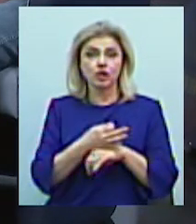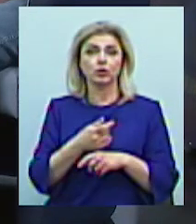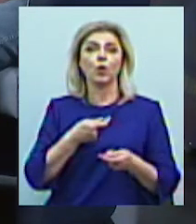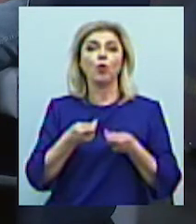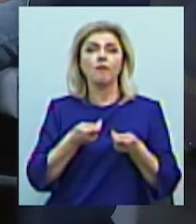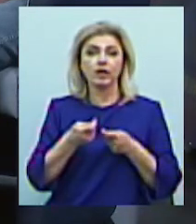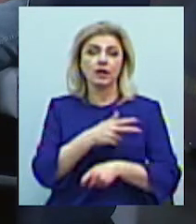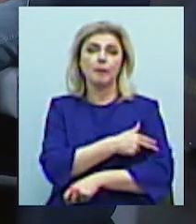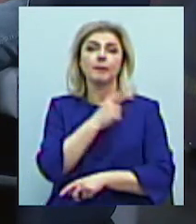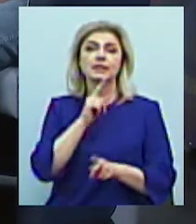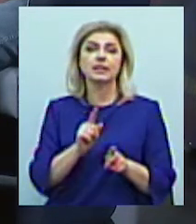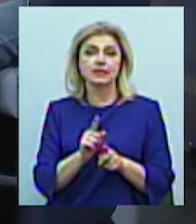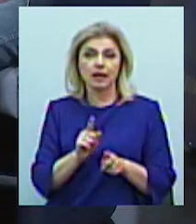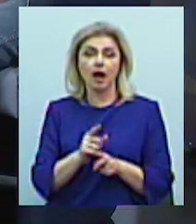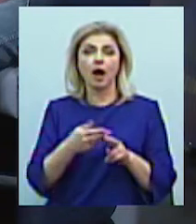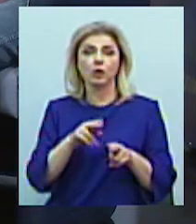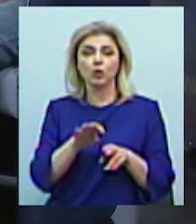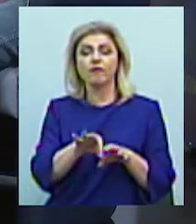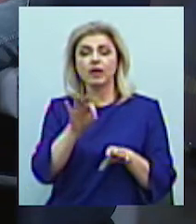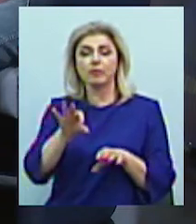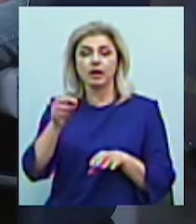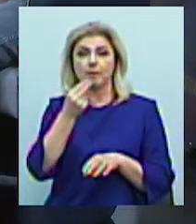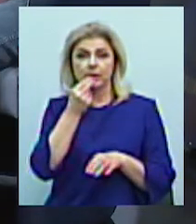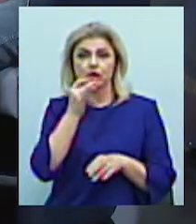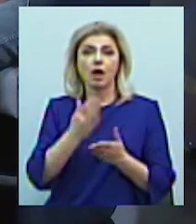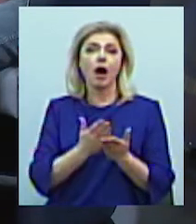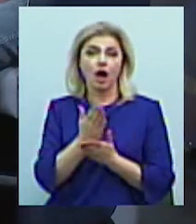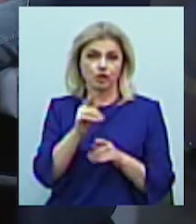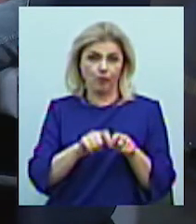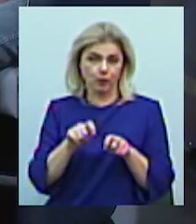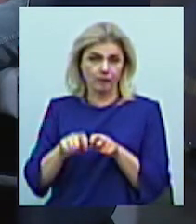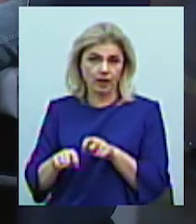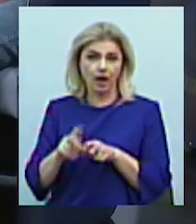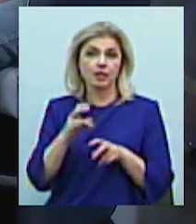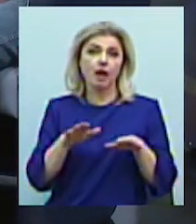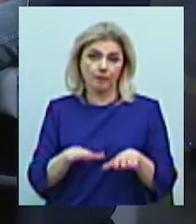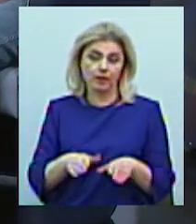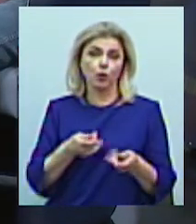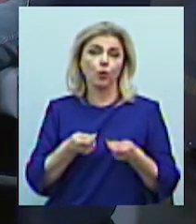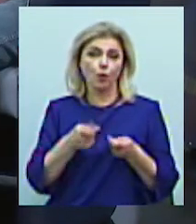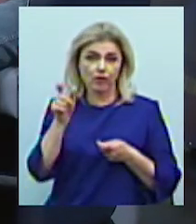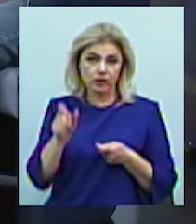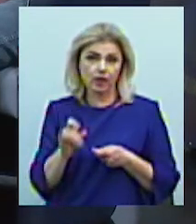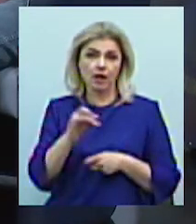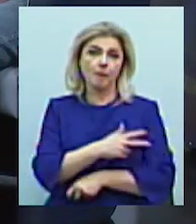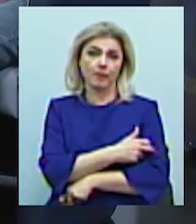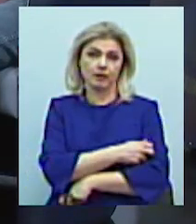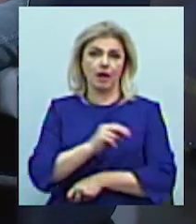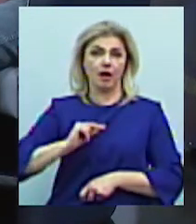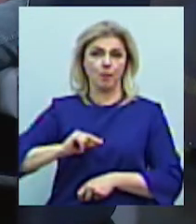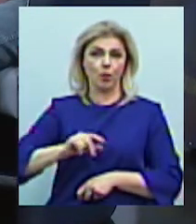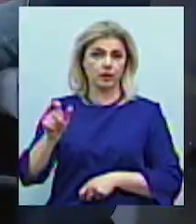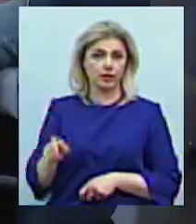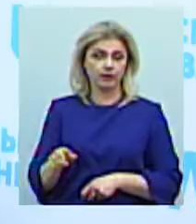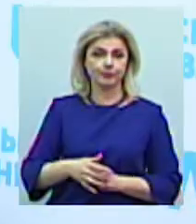медицинская сестра, которая проводит отбор пищи и качество ее проверяет на месте, вот руководитель и медицинский работник. А